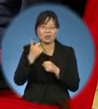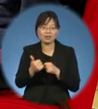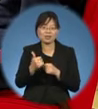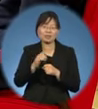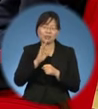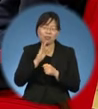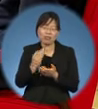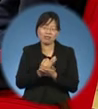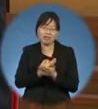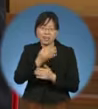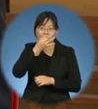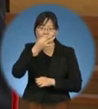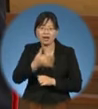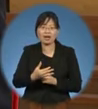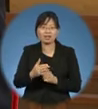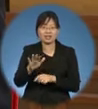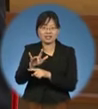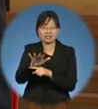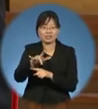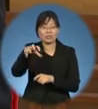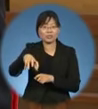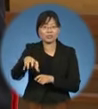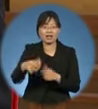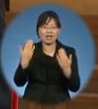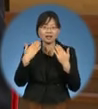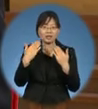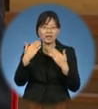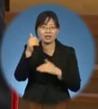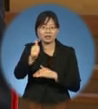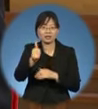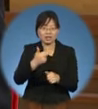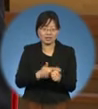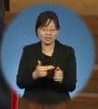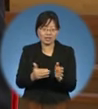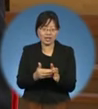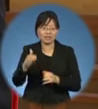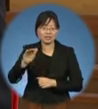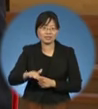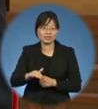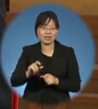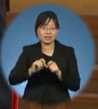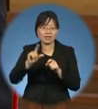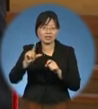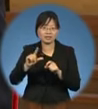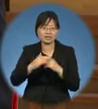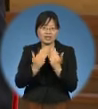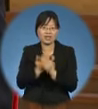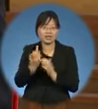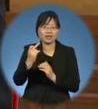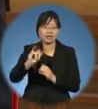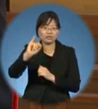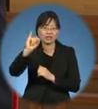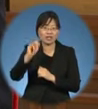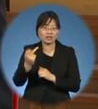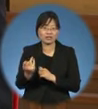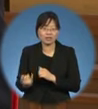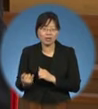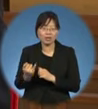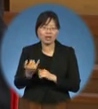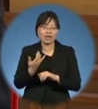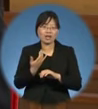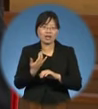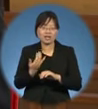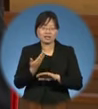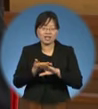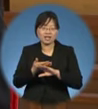굉장히 힘드셨죠. 시골에서 학교 교장 선생님이시긴 하지만은 예. 대부분 다 형, 누나, 동생들 막 유학을